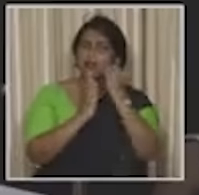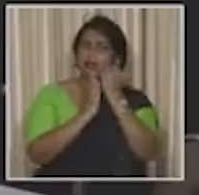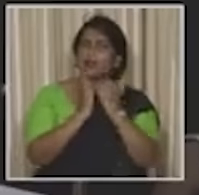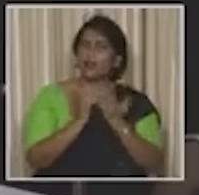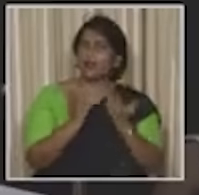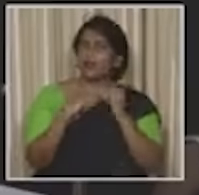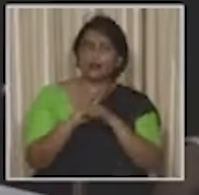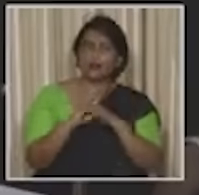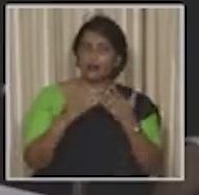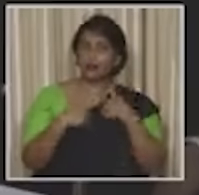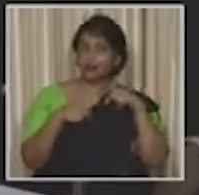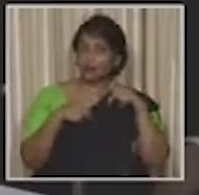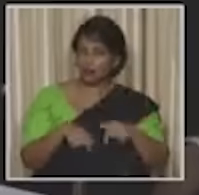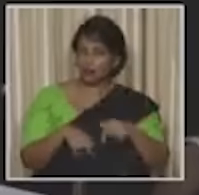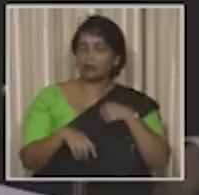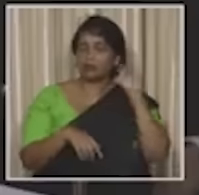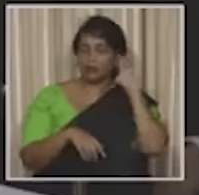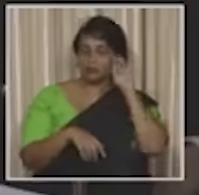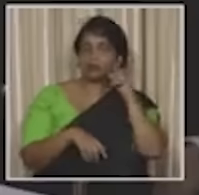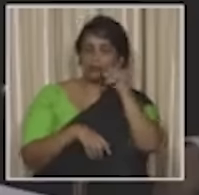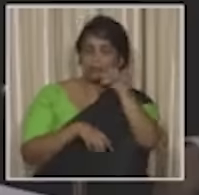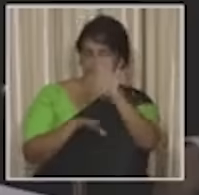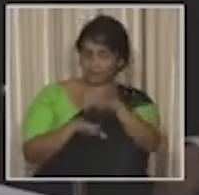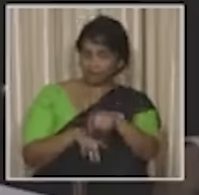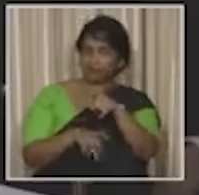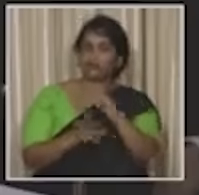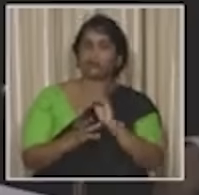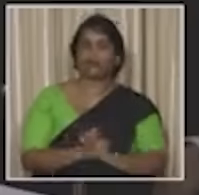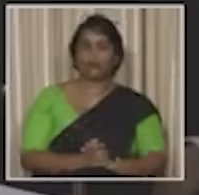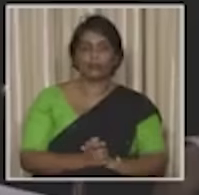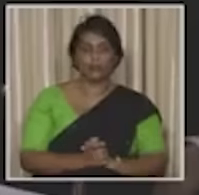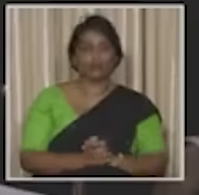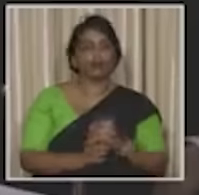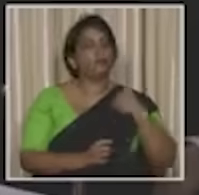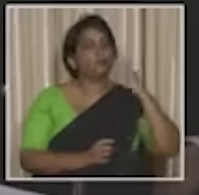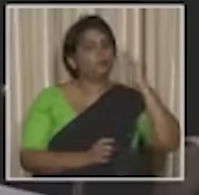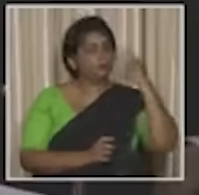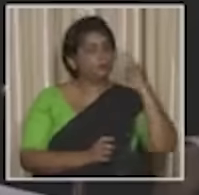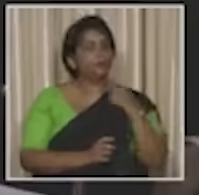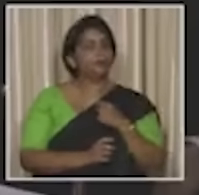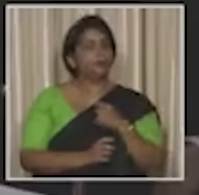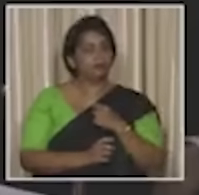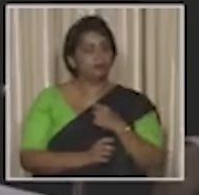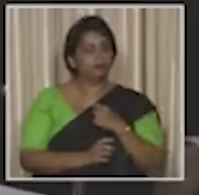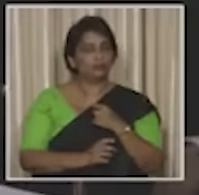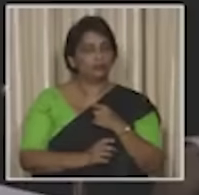aneh ti, mama dan dengan kan kemati obat tuh mau ini nih sama, visesin me,